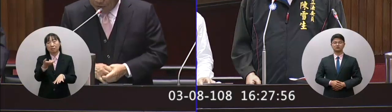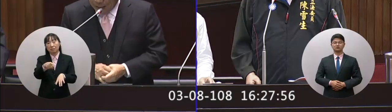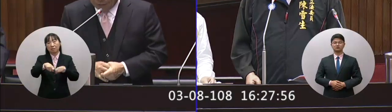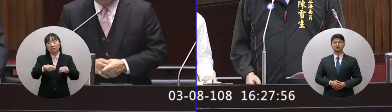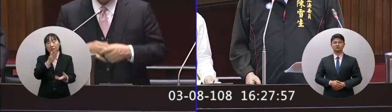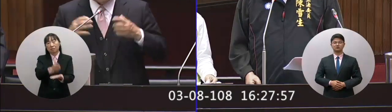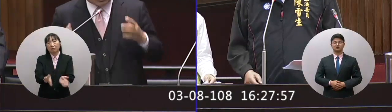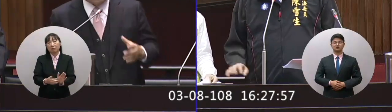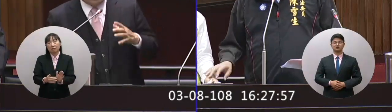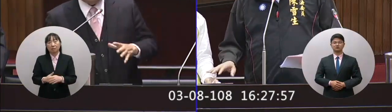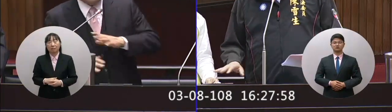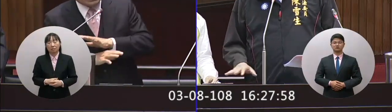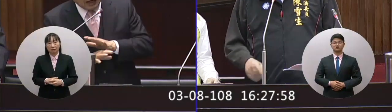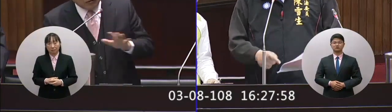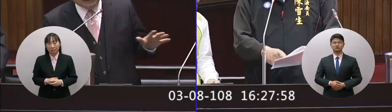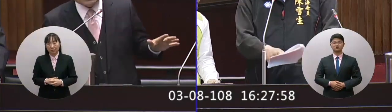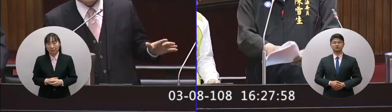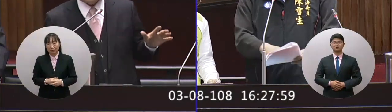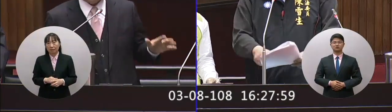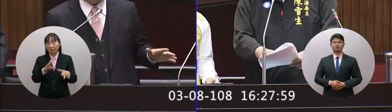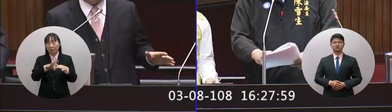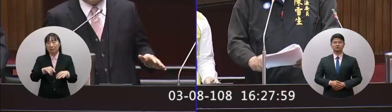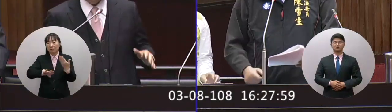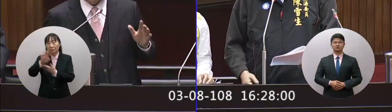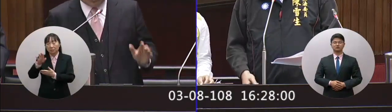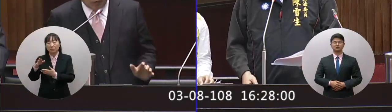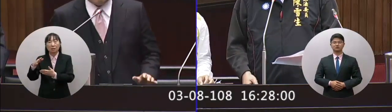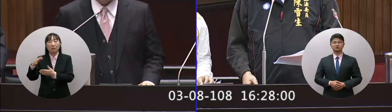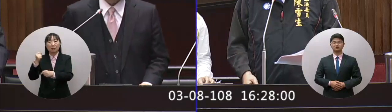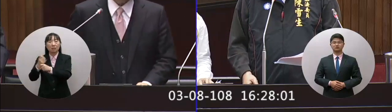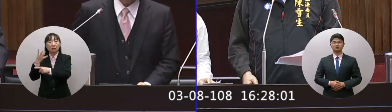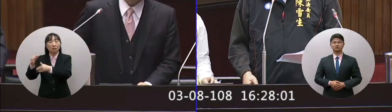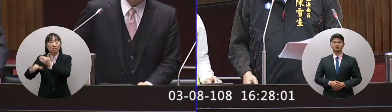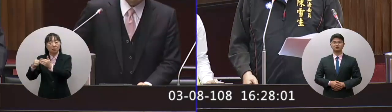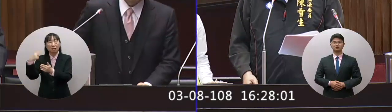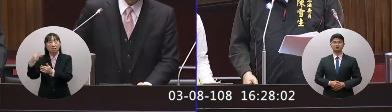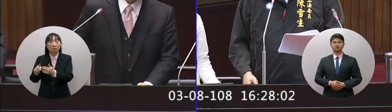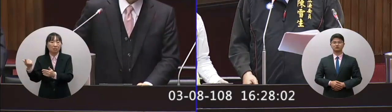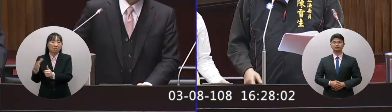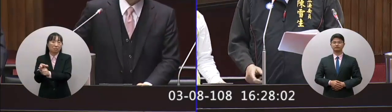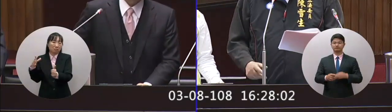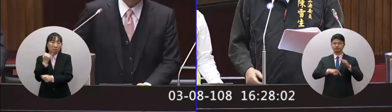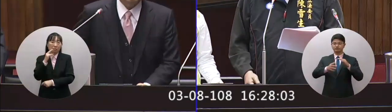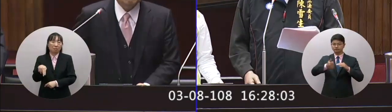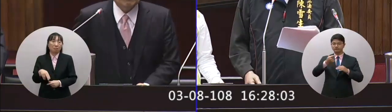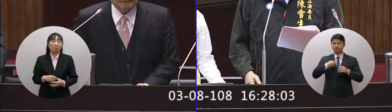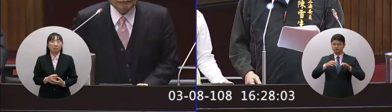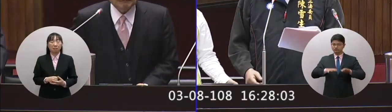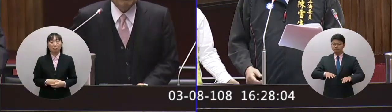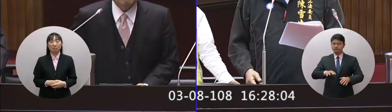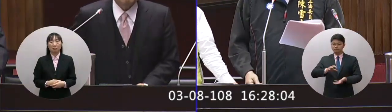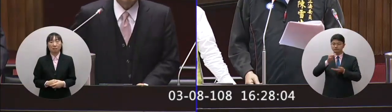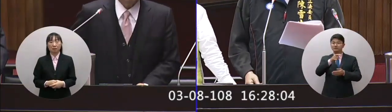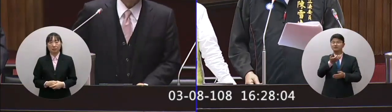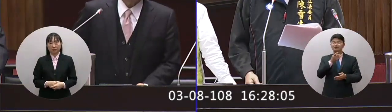策，那就是以相关其他的作业方法来松绑。 院长，现在我跟你提一个字，你